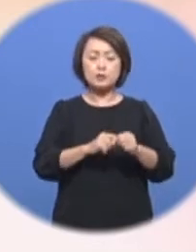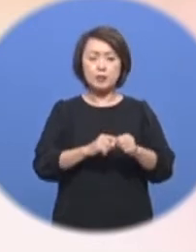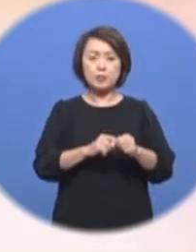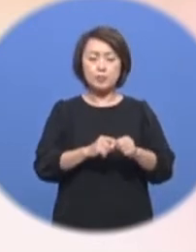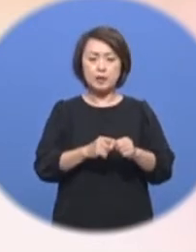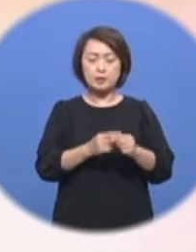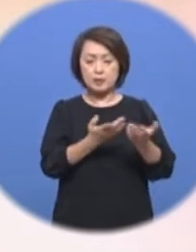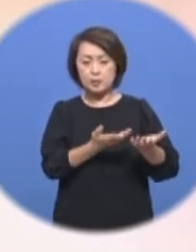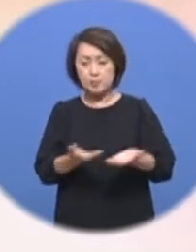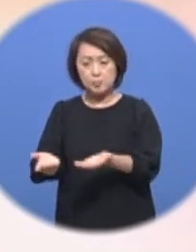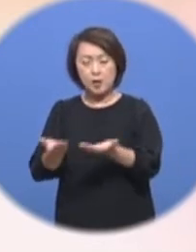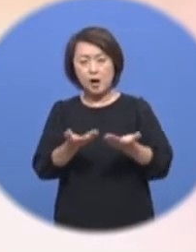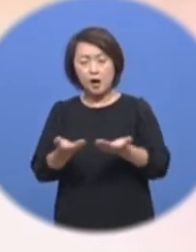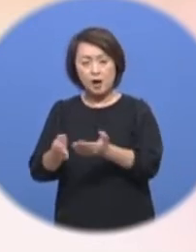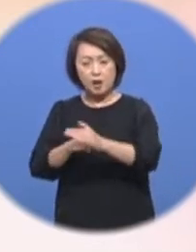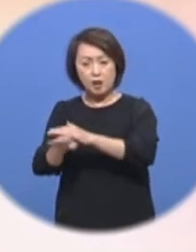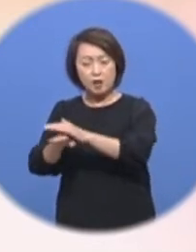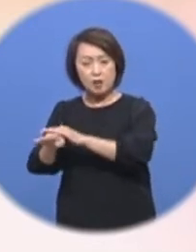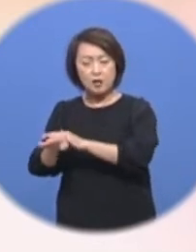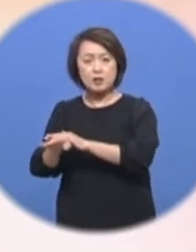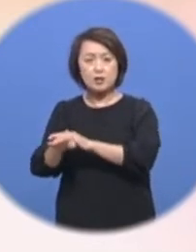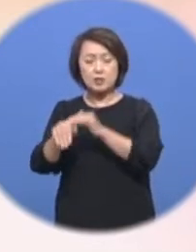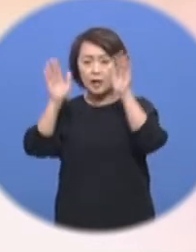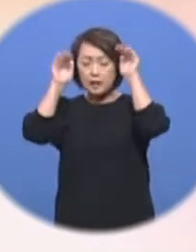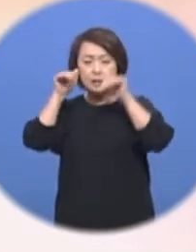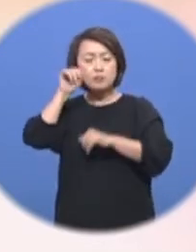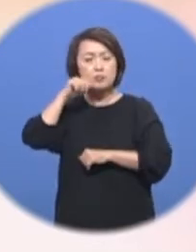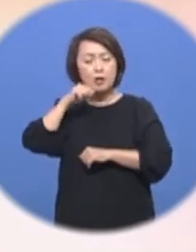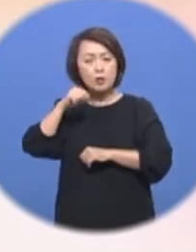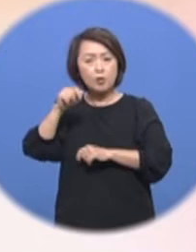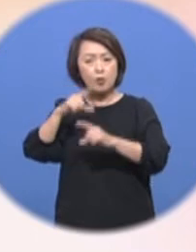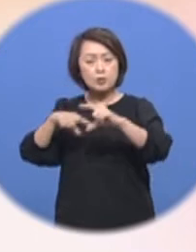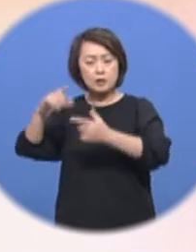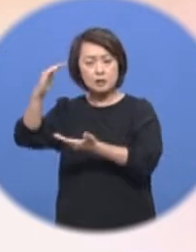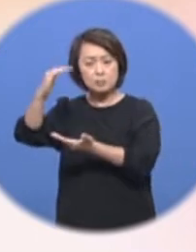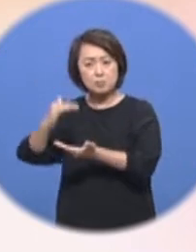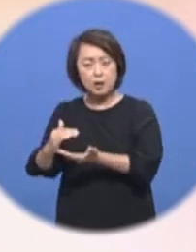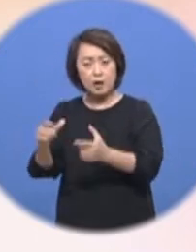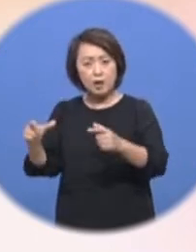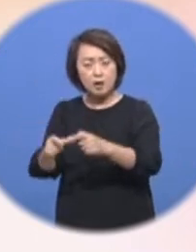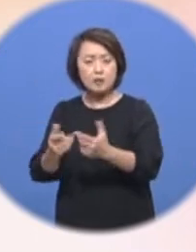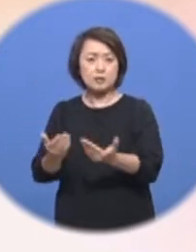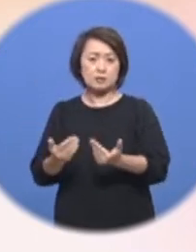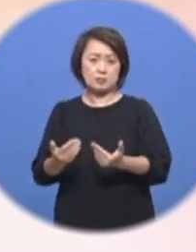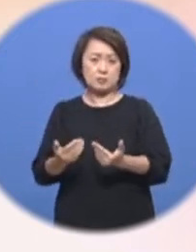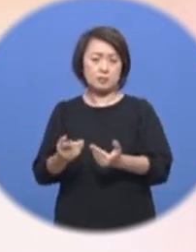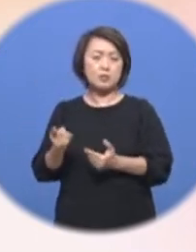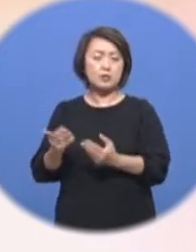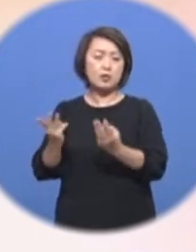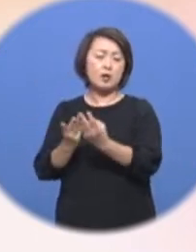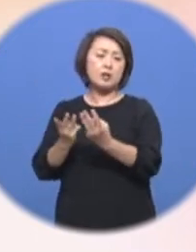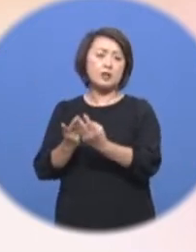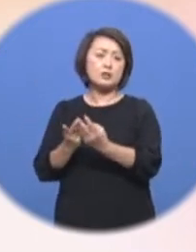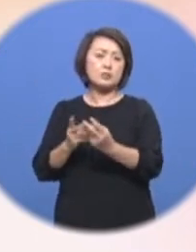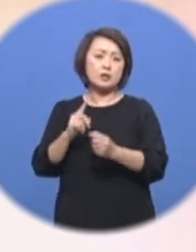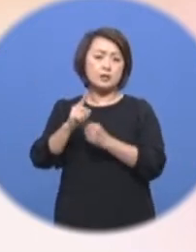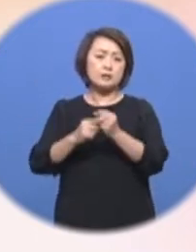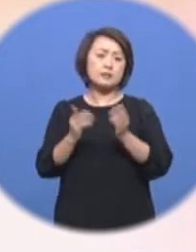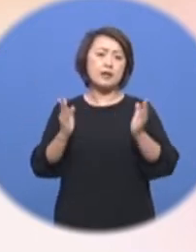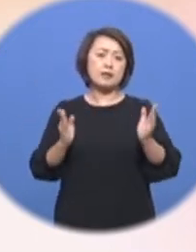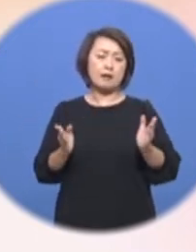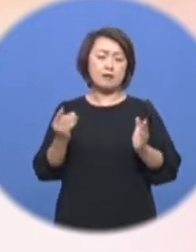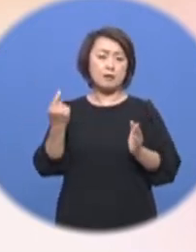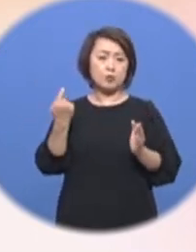容される犬や猫をさらに減らさなければなりません。収容数は昨年度の1年間